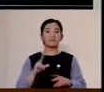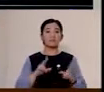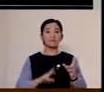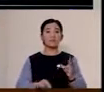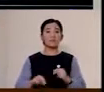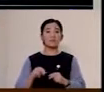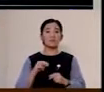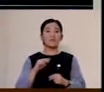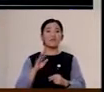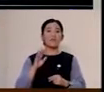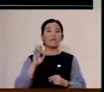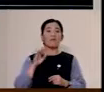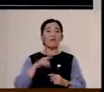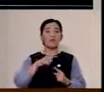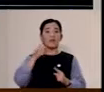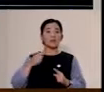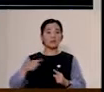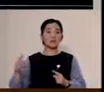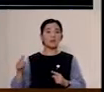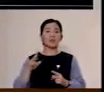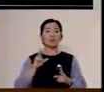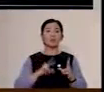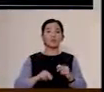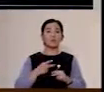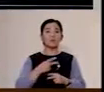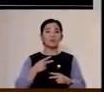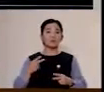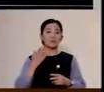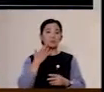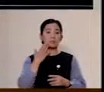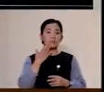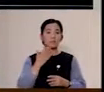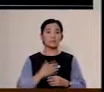Значит, знак волнистой линии означает приближенно равно.